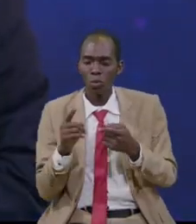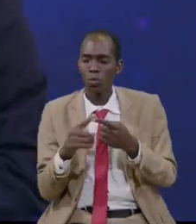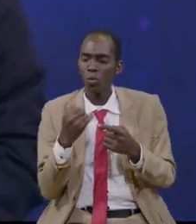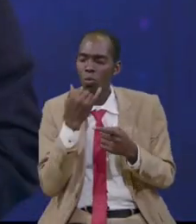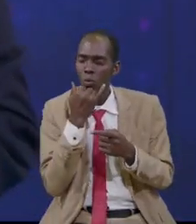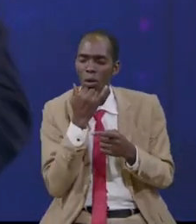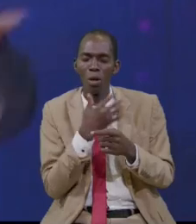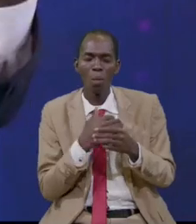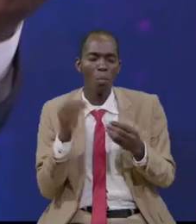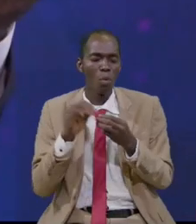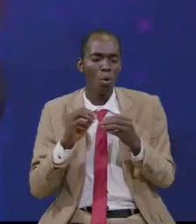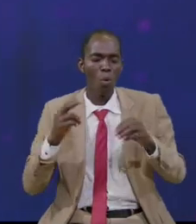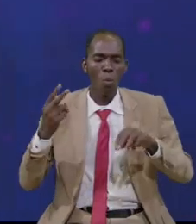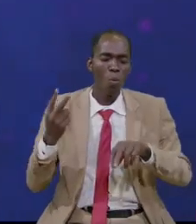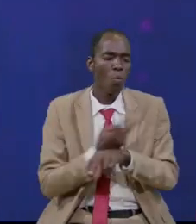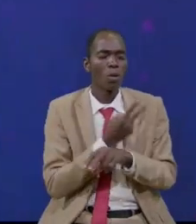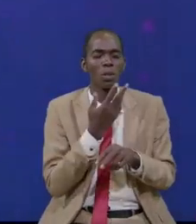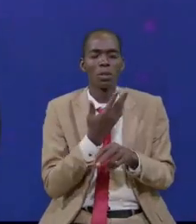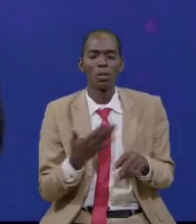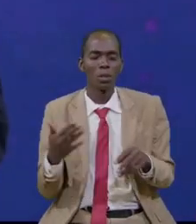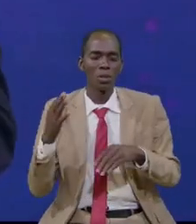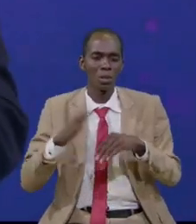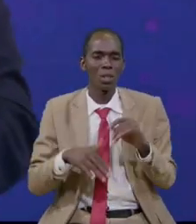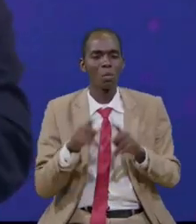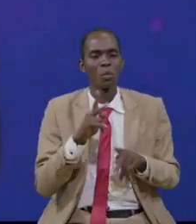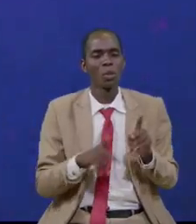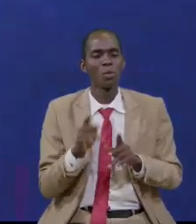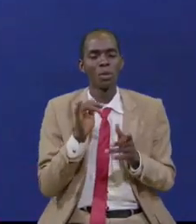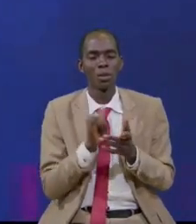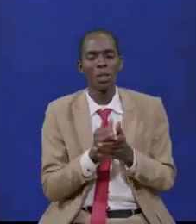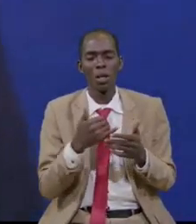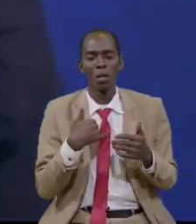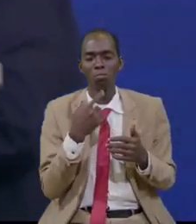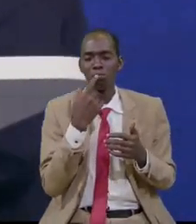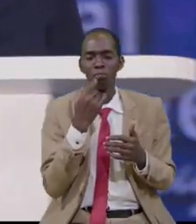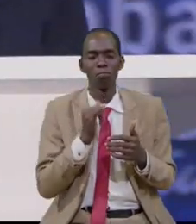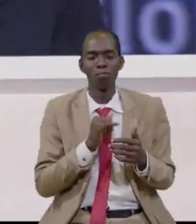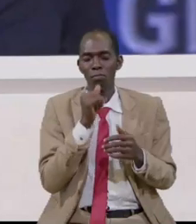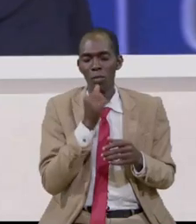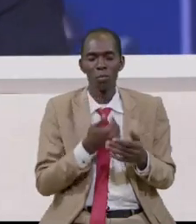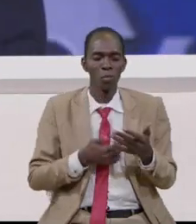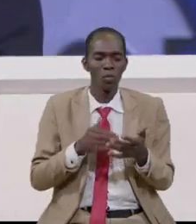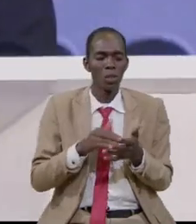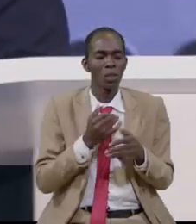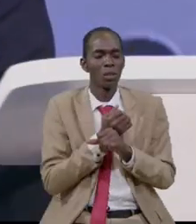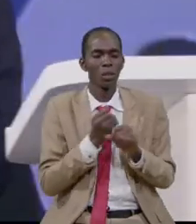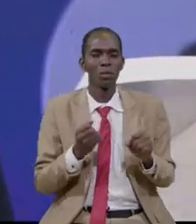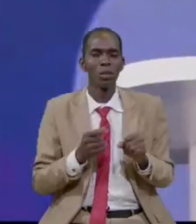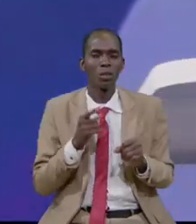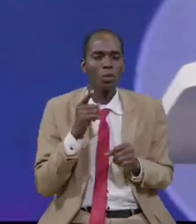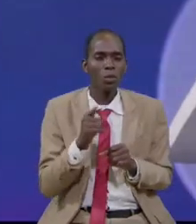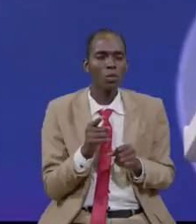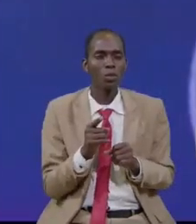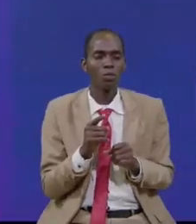qui ne sont jamais nés de nouveau. Et ils disent, je suis né de nouveau. Vous attristez le Père,